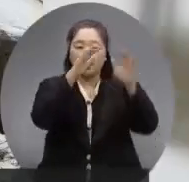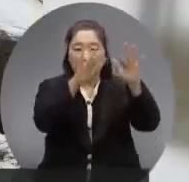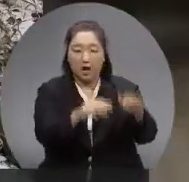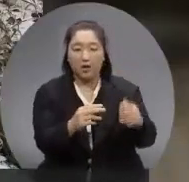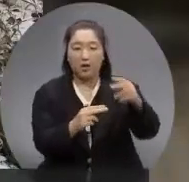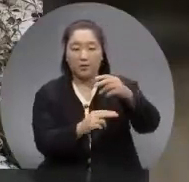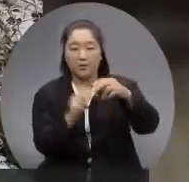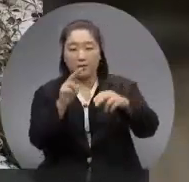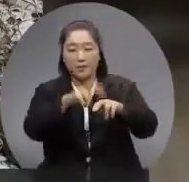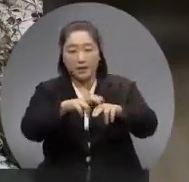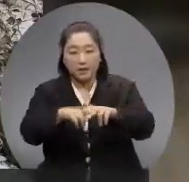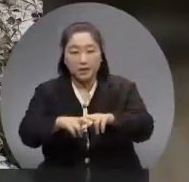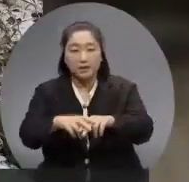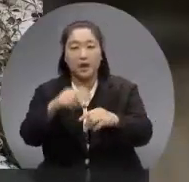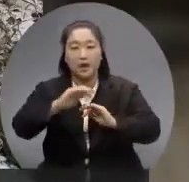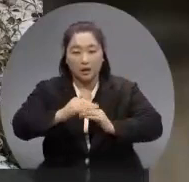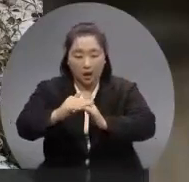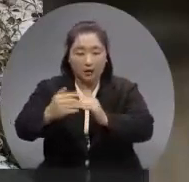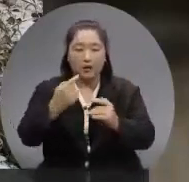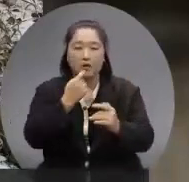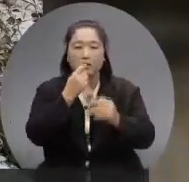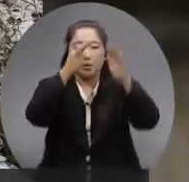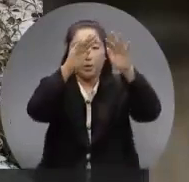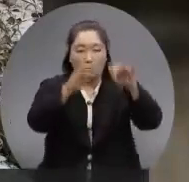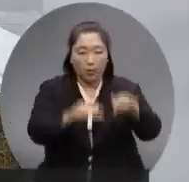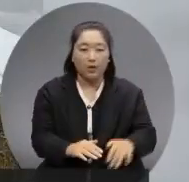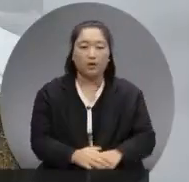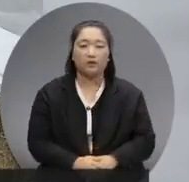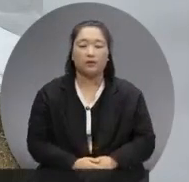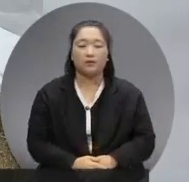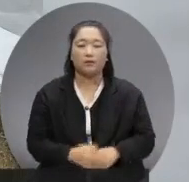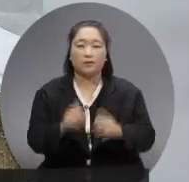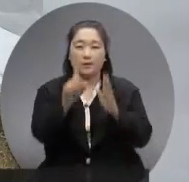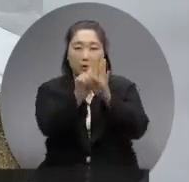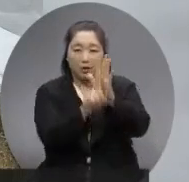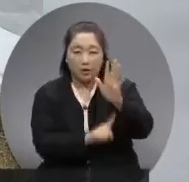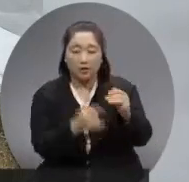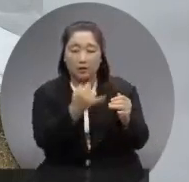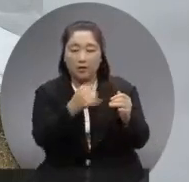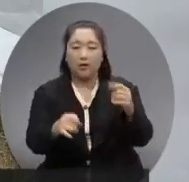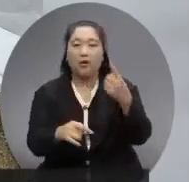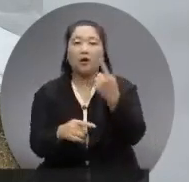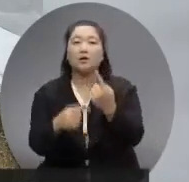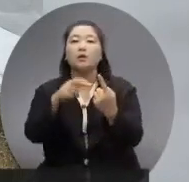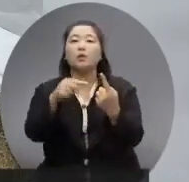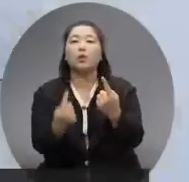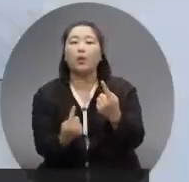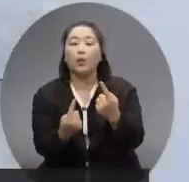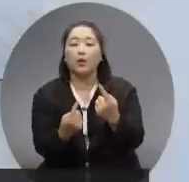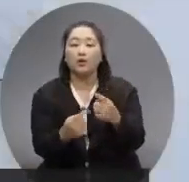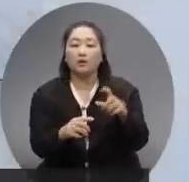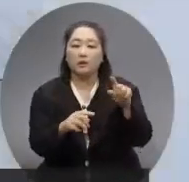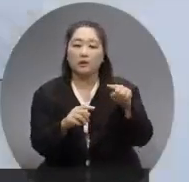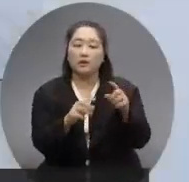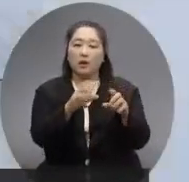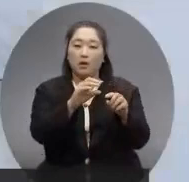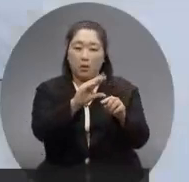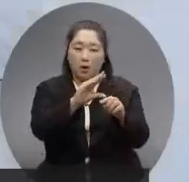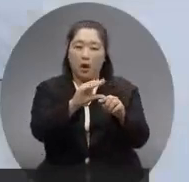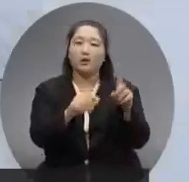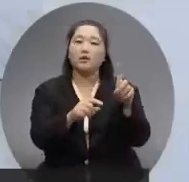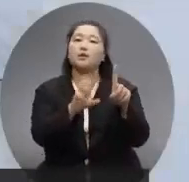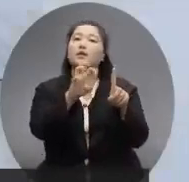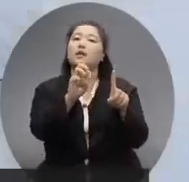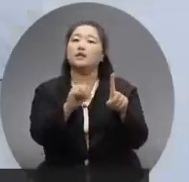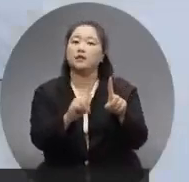계단까지 온통 새하얀 눈으로 뒤덮였습니다 최저 기온이 영하 1도까지 떨어지면서 1cm 정도 첫눈이